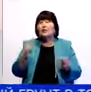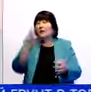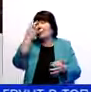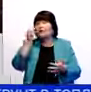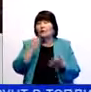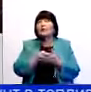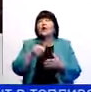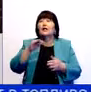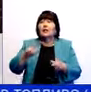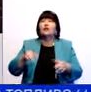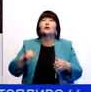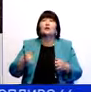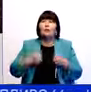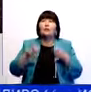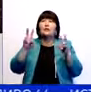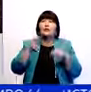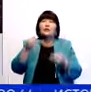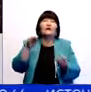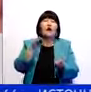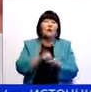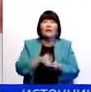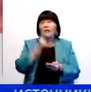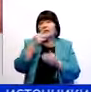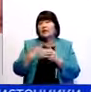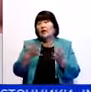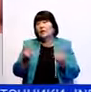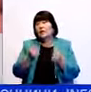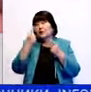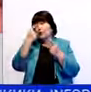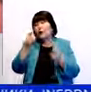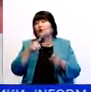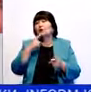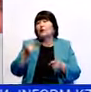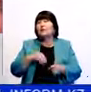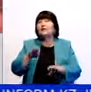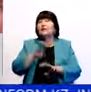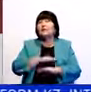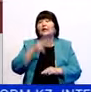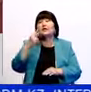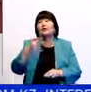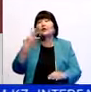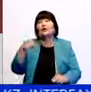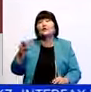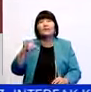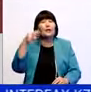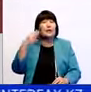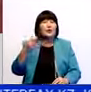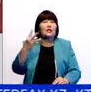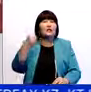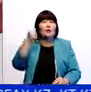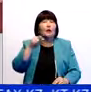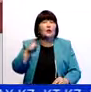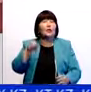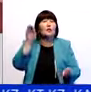но дети упорно продолжали искать его могилу недавно получили весточку что боец погиб 24 декабря 43 года и